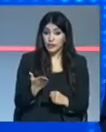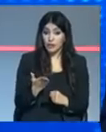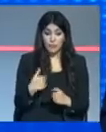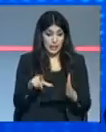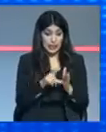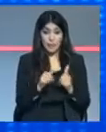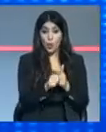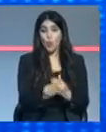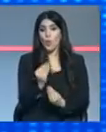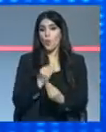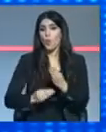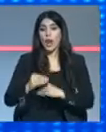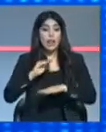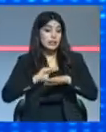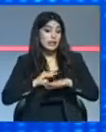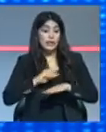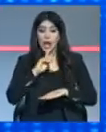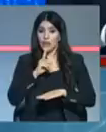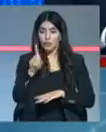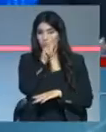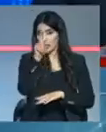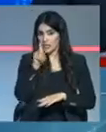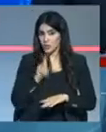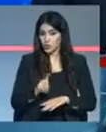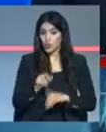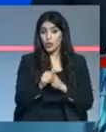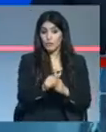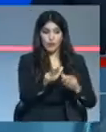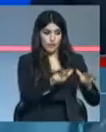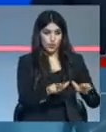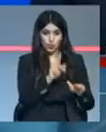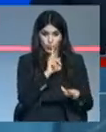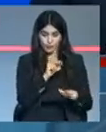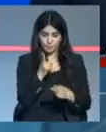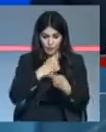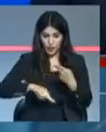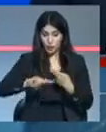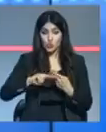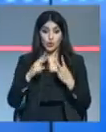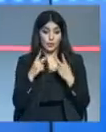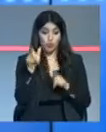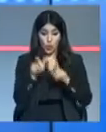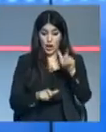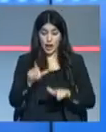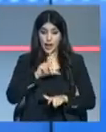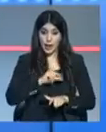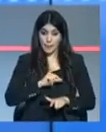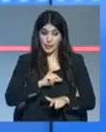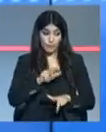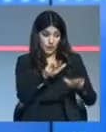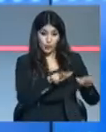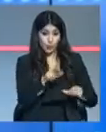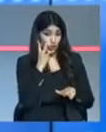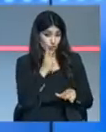القانون او تحت التعليمات هذا السؤال وجهها في التقرير منذ قليل تشوفهم الامنيين من خلال التقرير اللي انت انطلقت منه